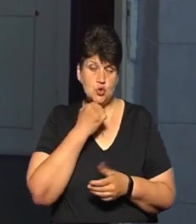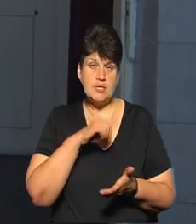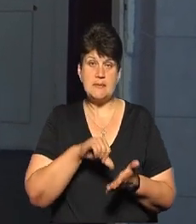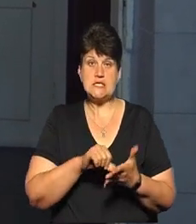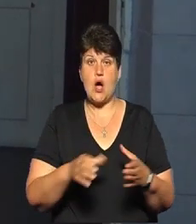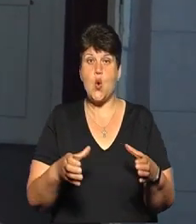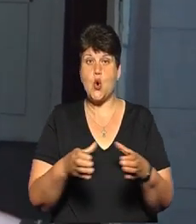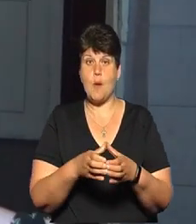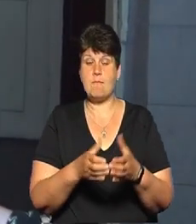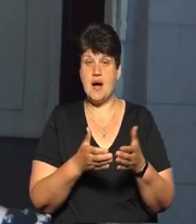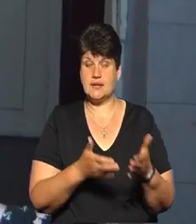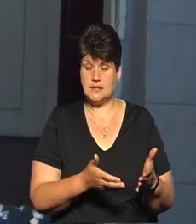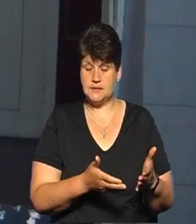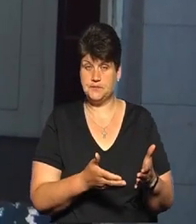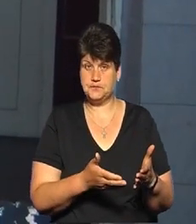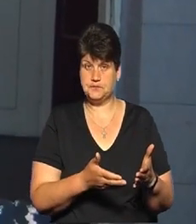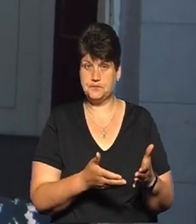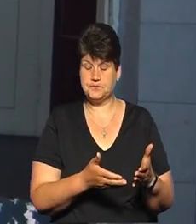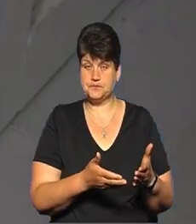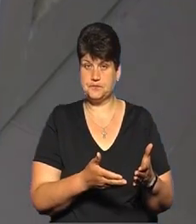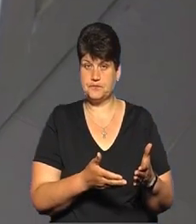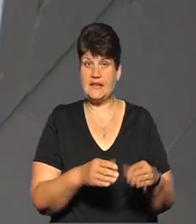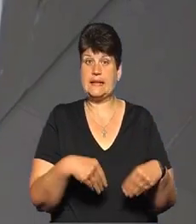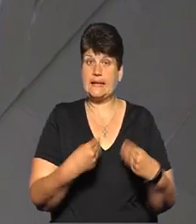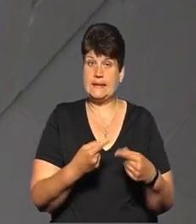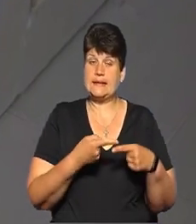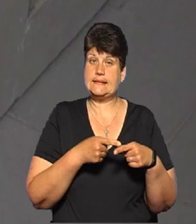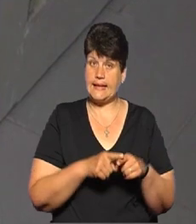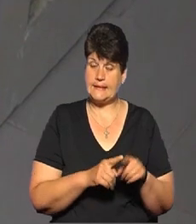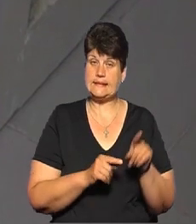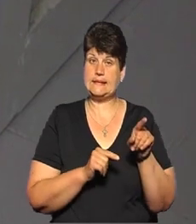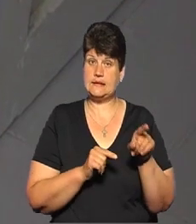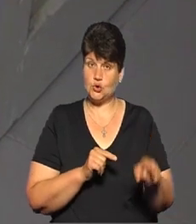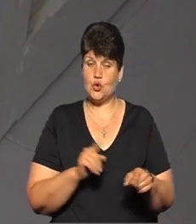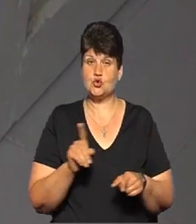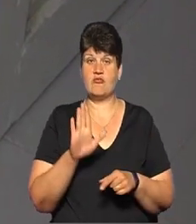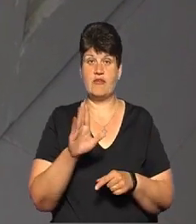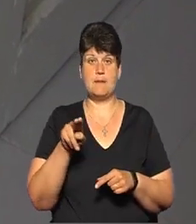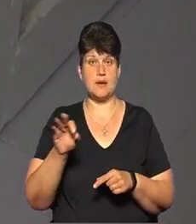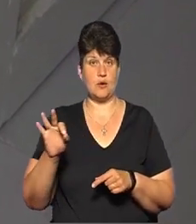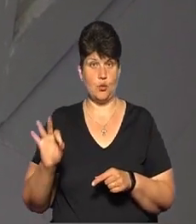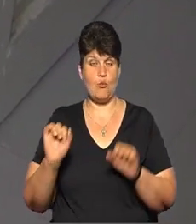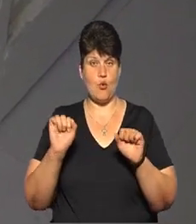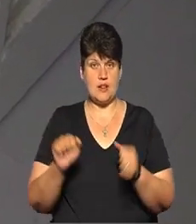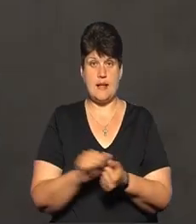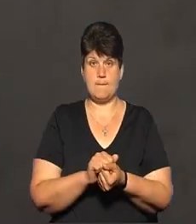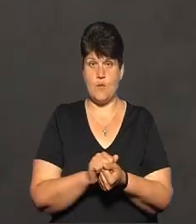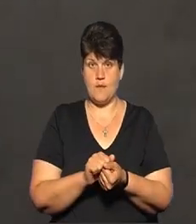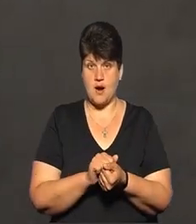громади, дано певна техніка для того, щоб внутрішньо приміщені особи могли попрати свої